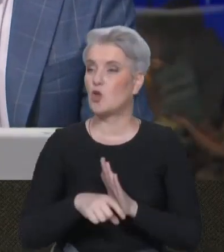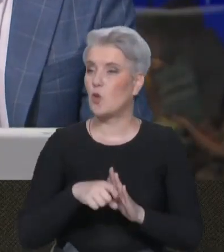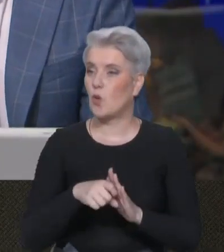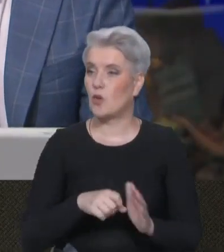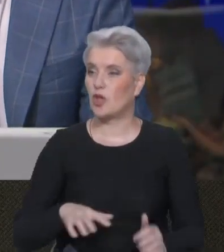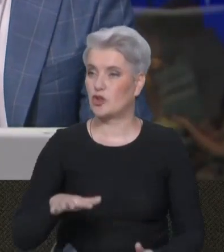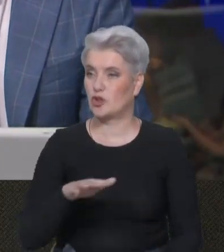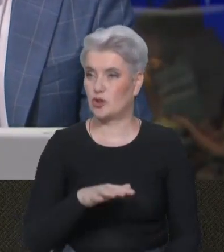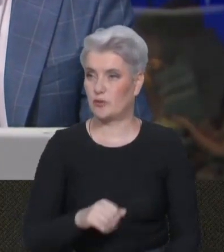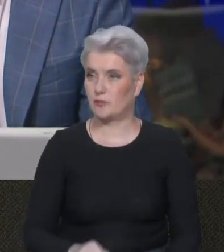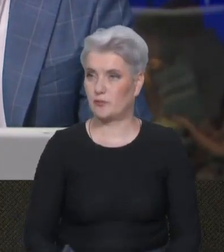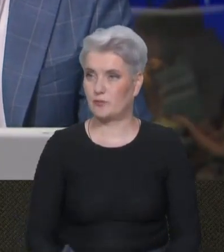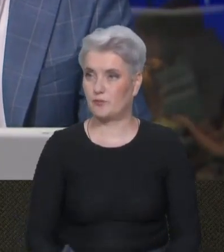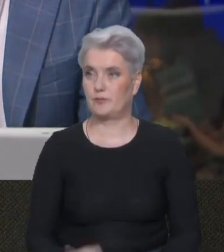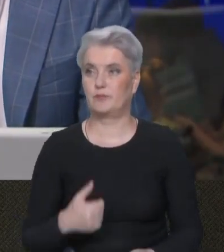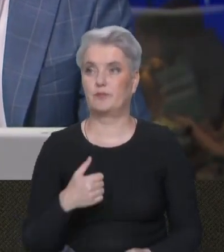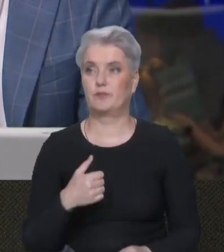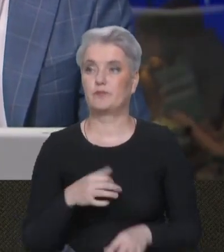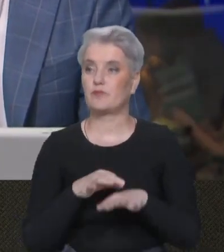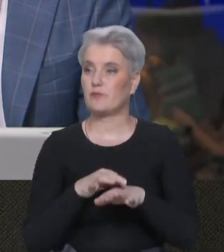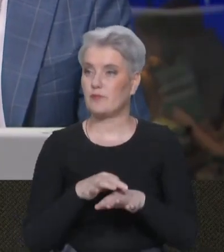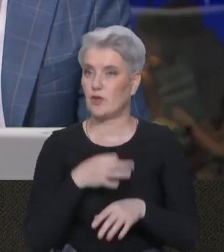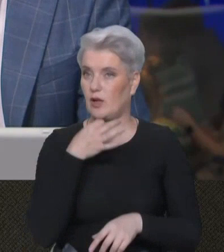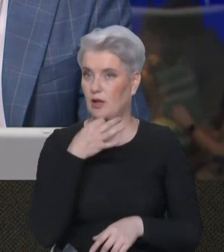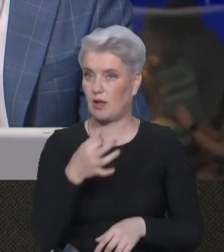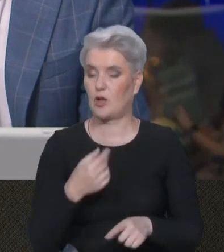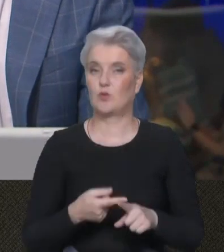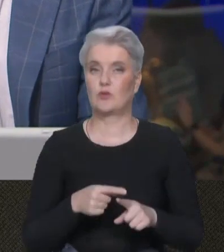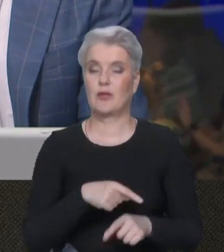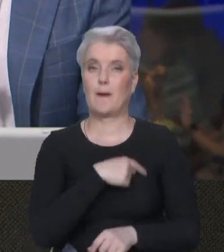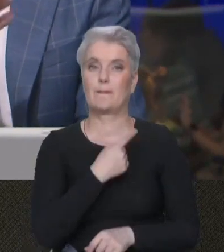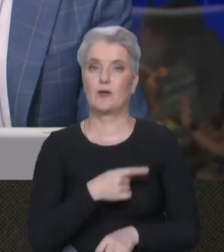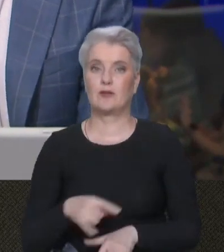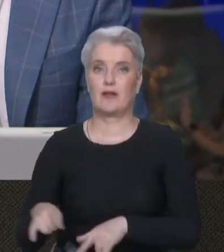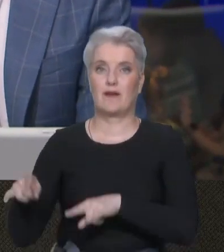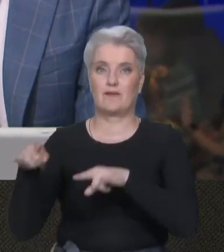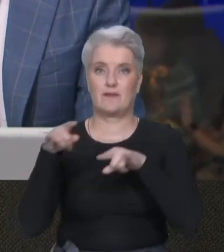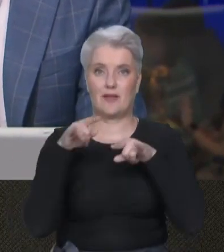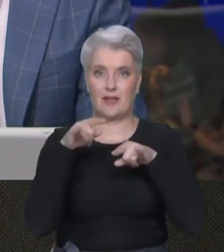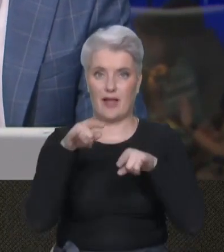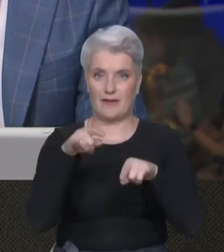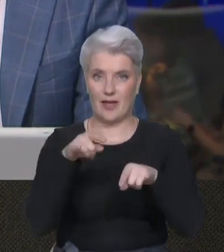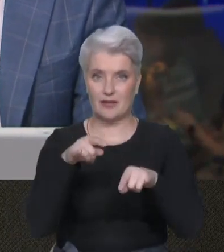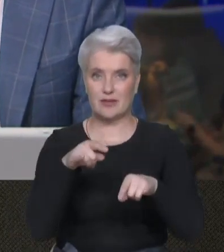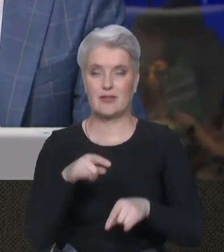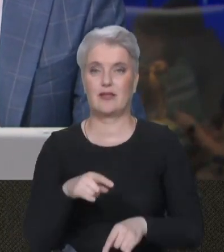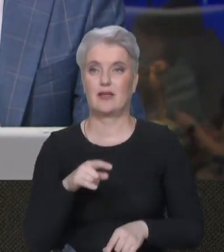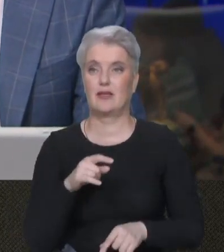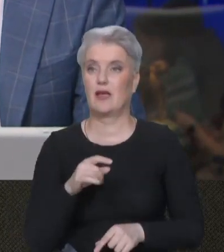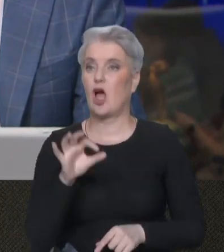Зрозуміло. Ну, це посилення, скажімо, посилені виліти авіації, як я можу судити з того, що